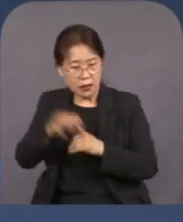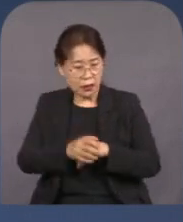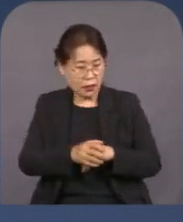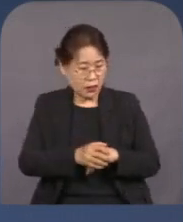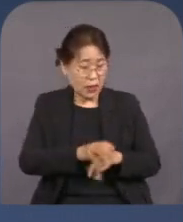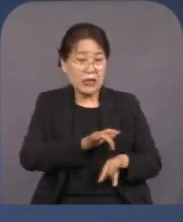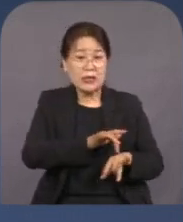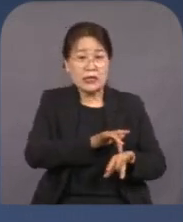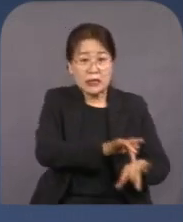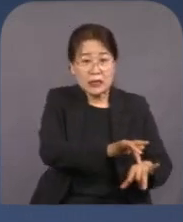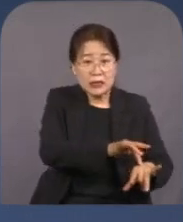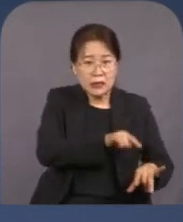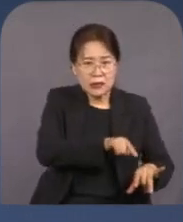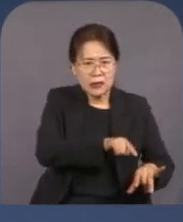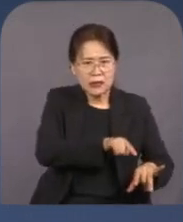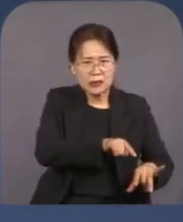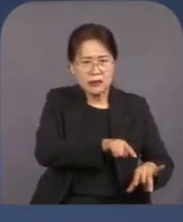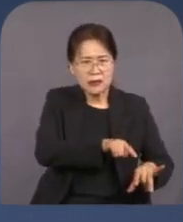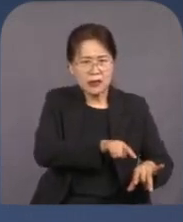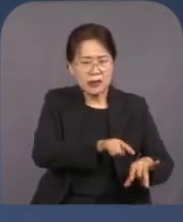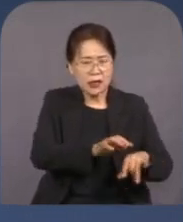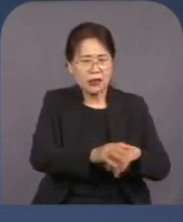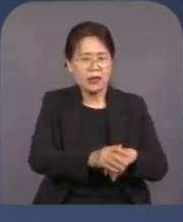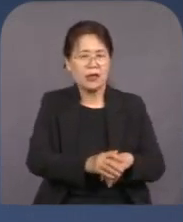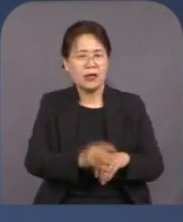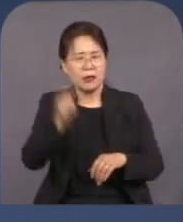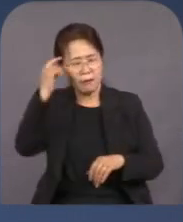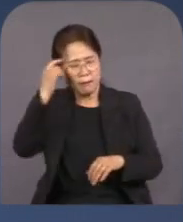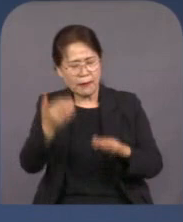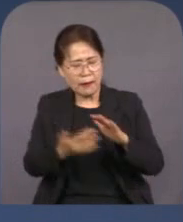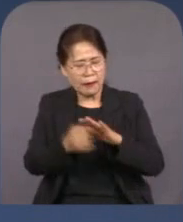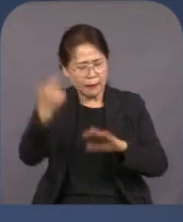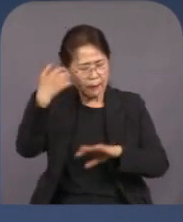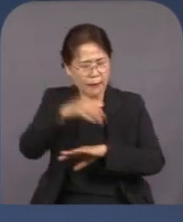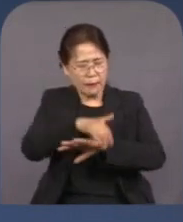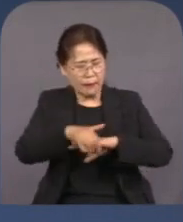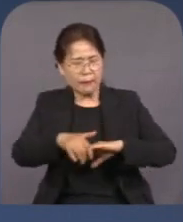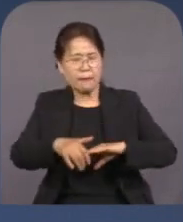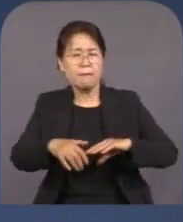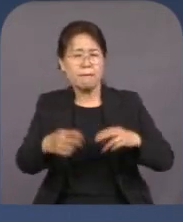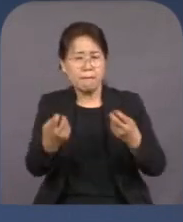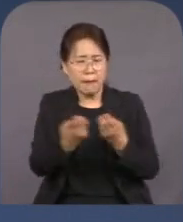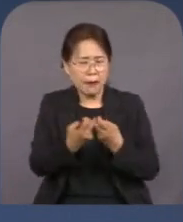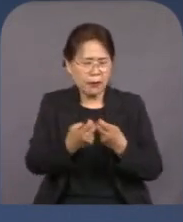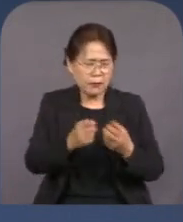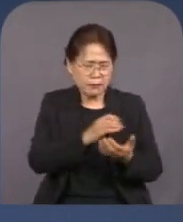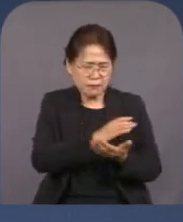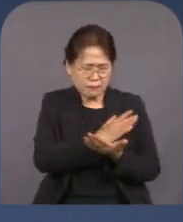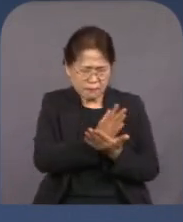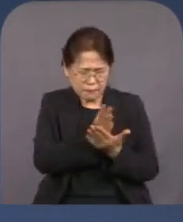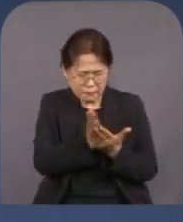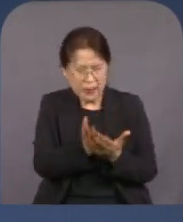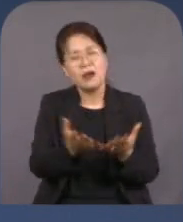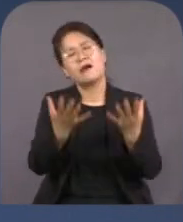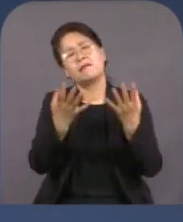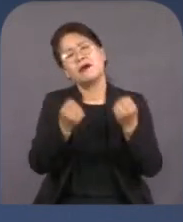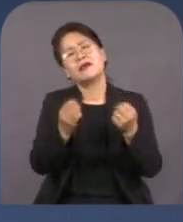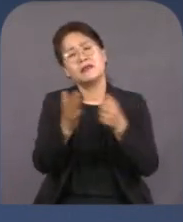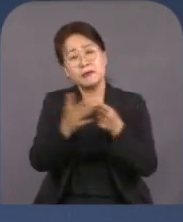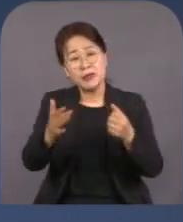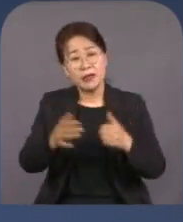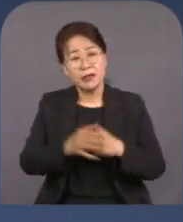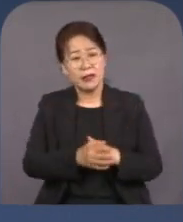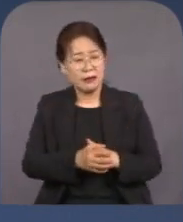루트가 그만큼 다양하고 광범위하기 때문이라는 거예요 그러므로 여러분 사탄의